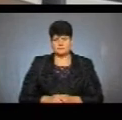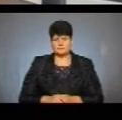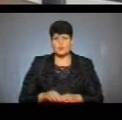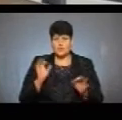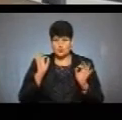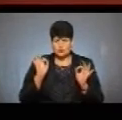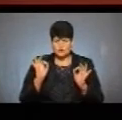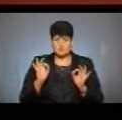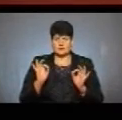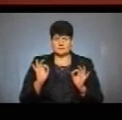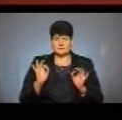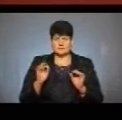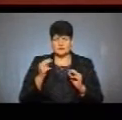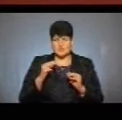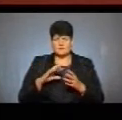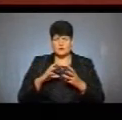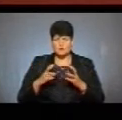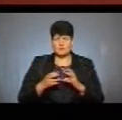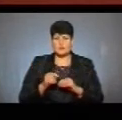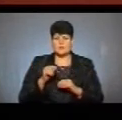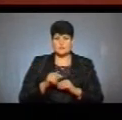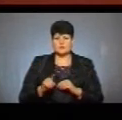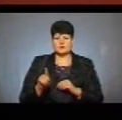озвучила найкраще, так підсумувала те, що